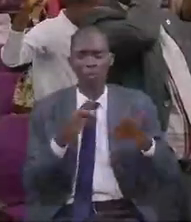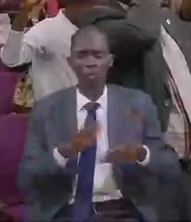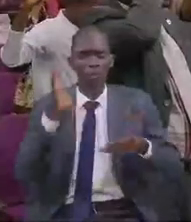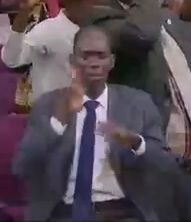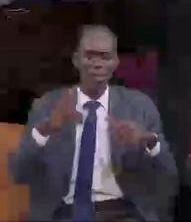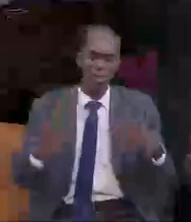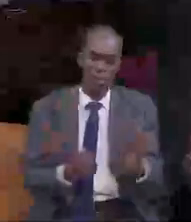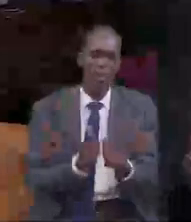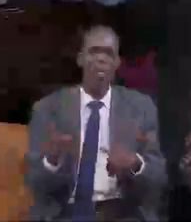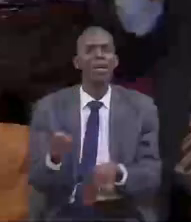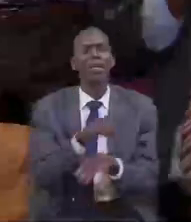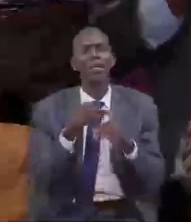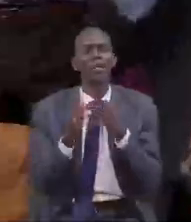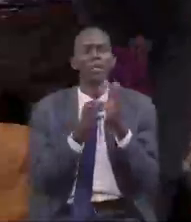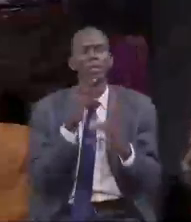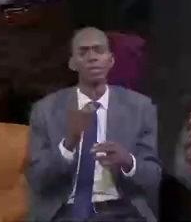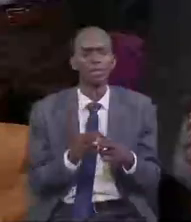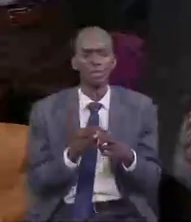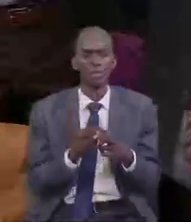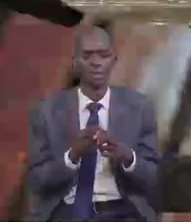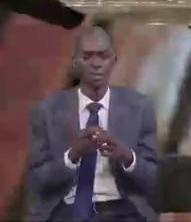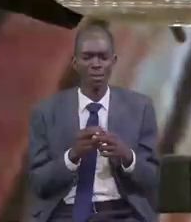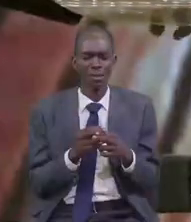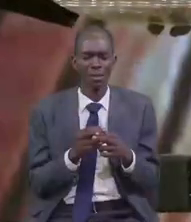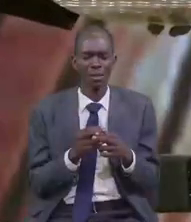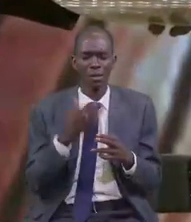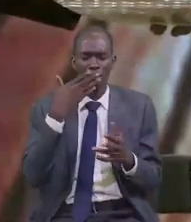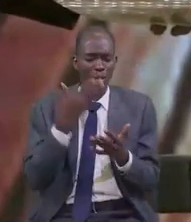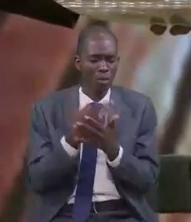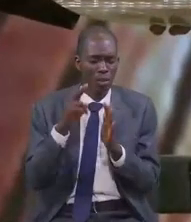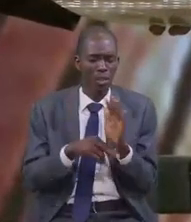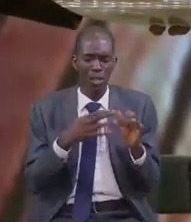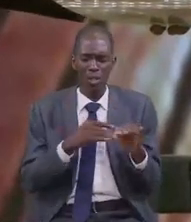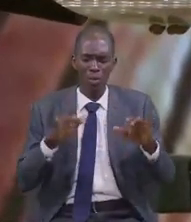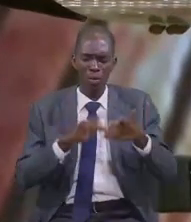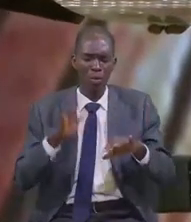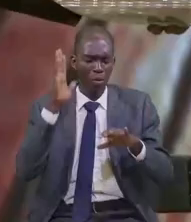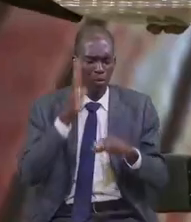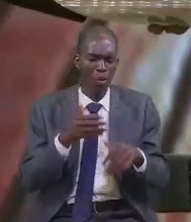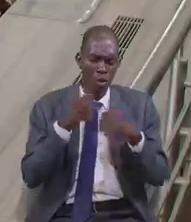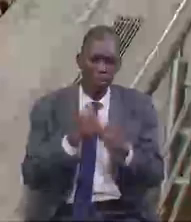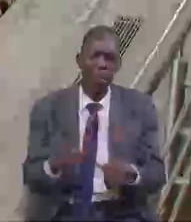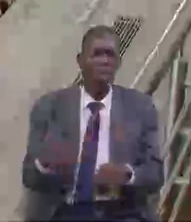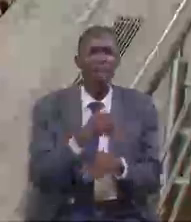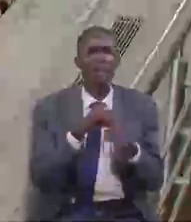et la grâce vous accompagneront. Le bonheur et la grâce vous accompagneront.